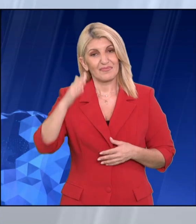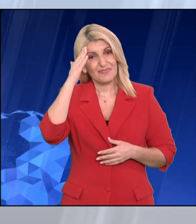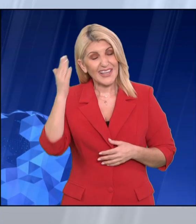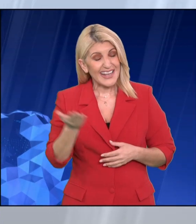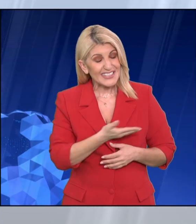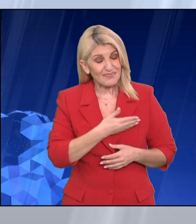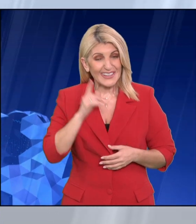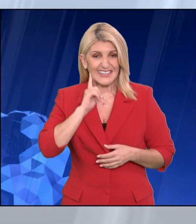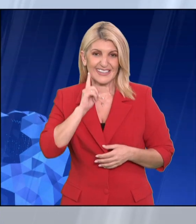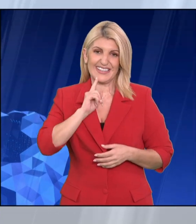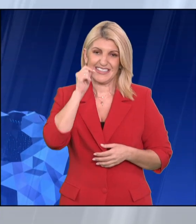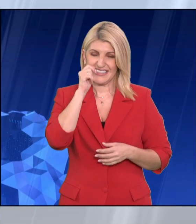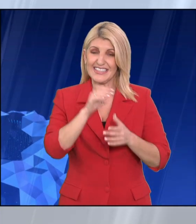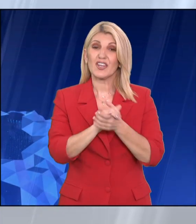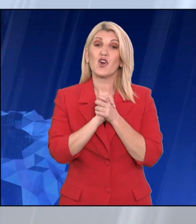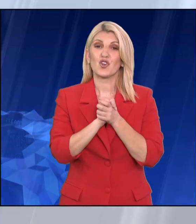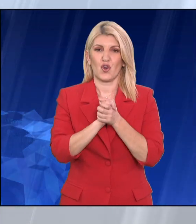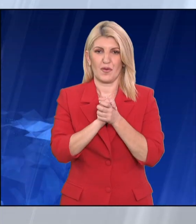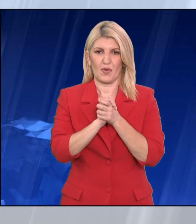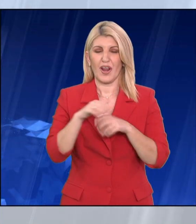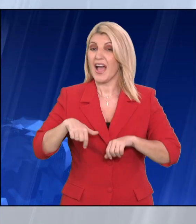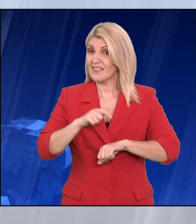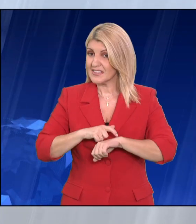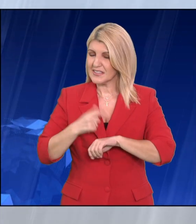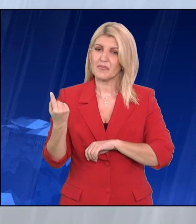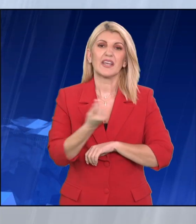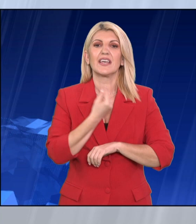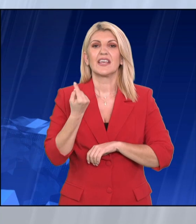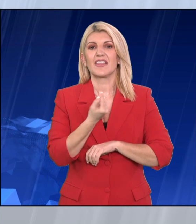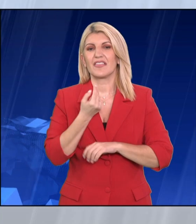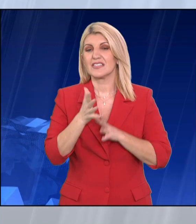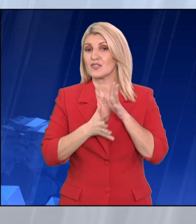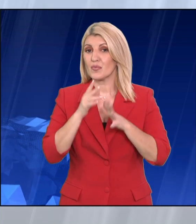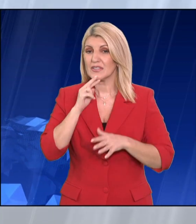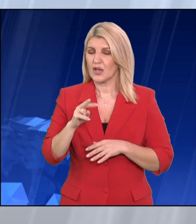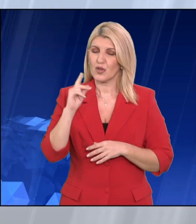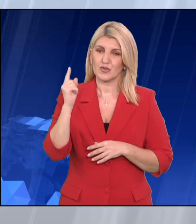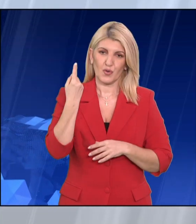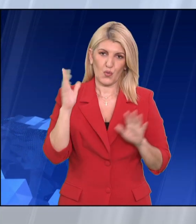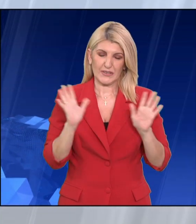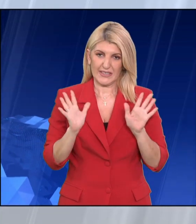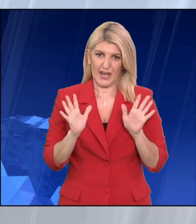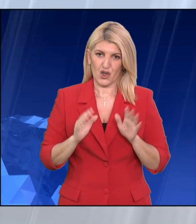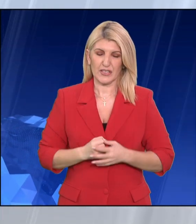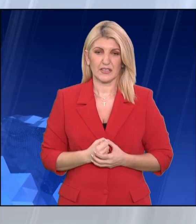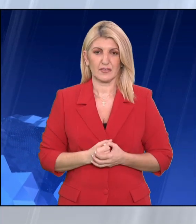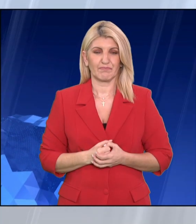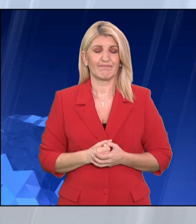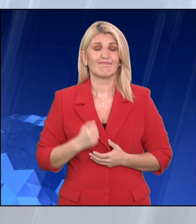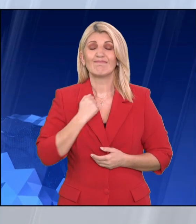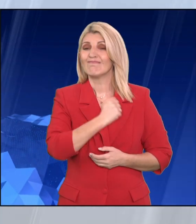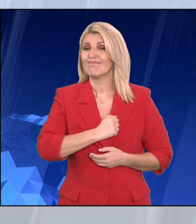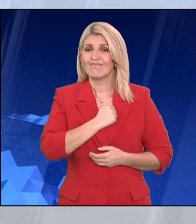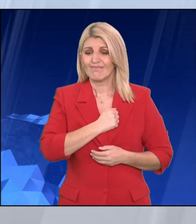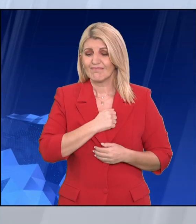Καλησπέρα σας κυρίες και κύριοι και χρόνια πολλά. Παρακολουθείτε το δελτίο ειδήσεων του One Channel στην νοηματική γλώσσα. Με αίμα νέων ανθρώπων βάφτηκε